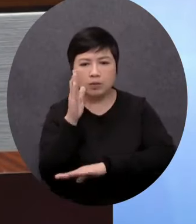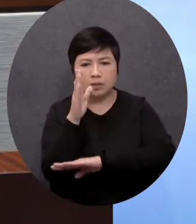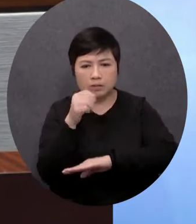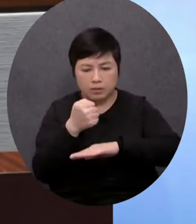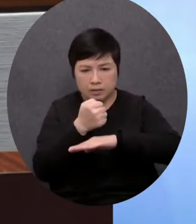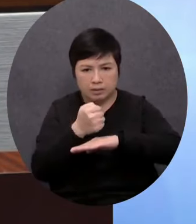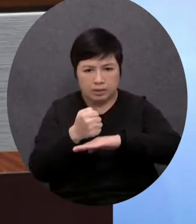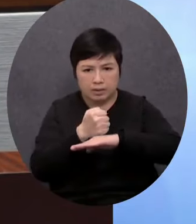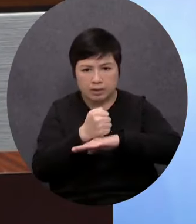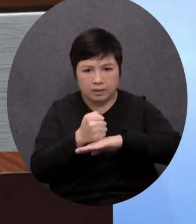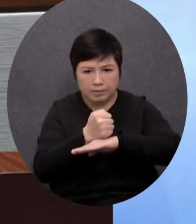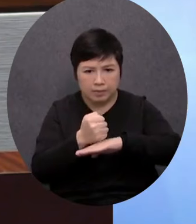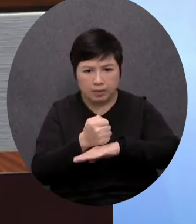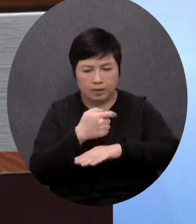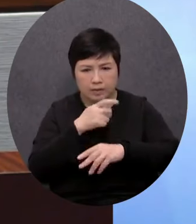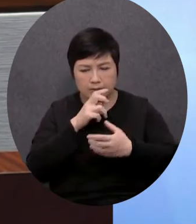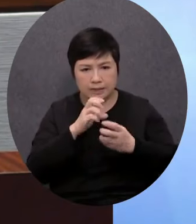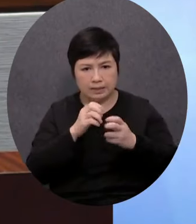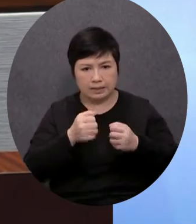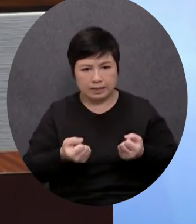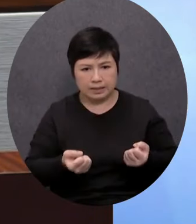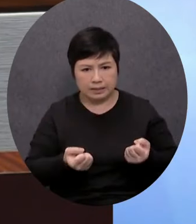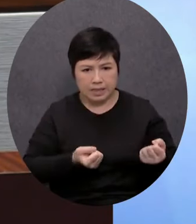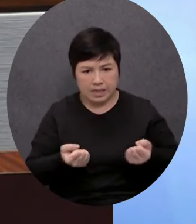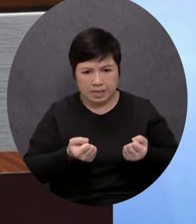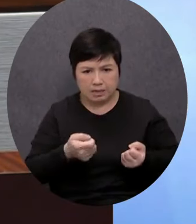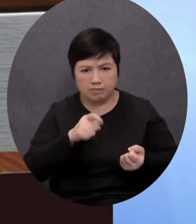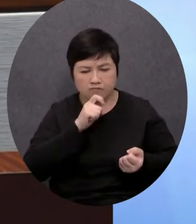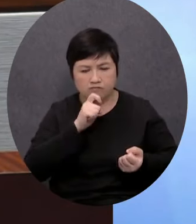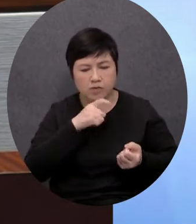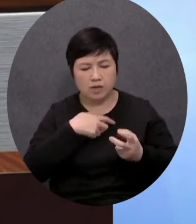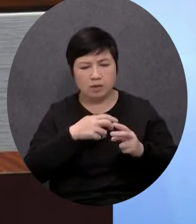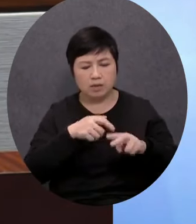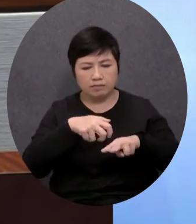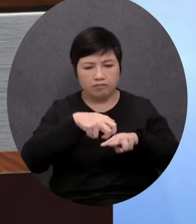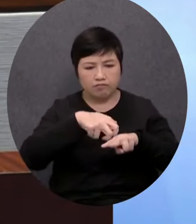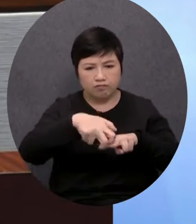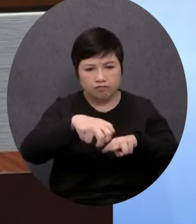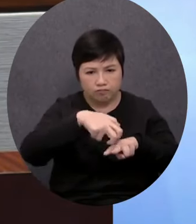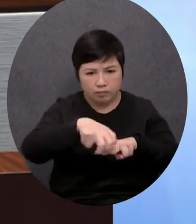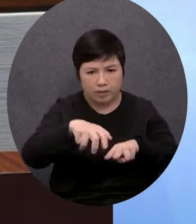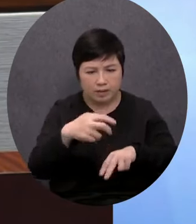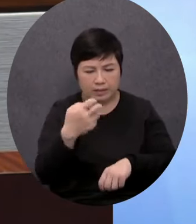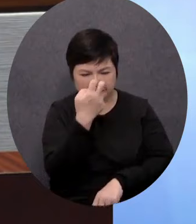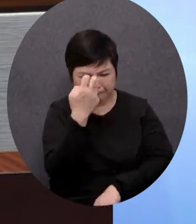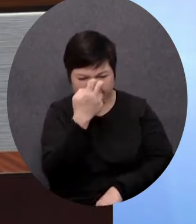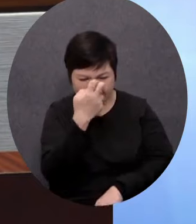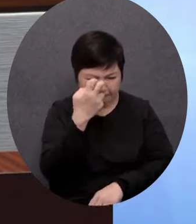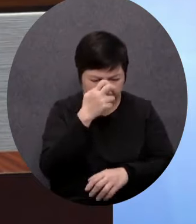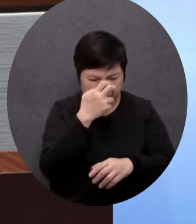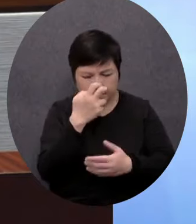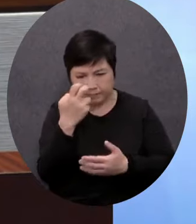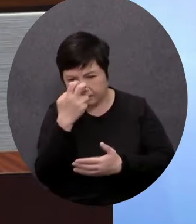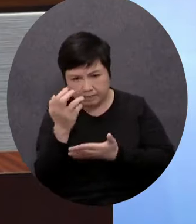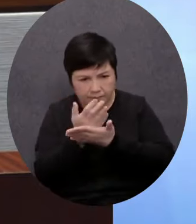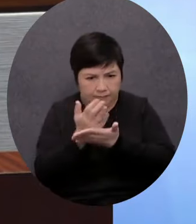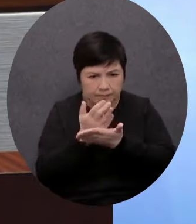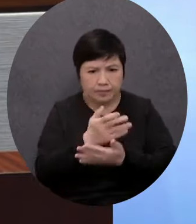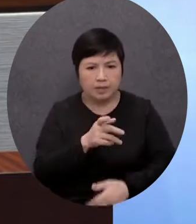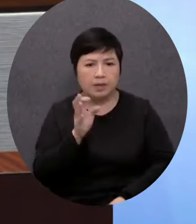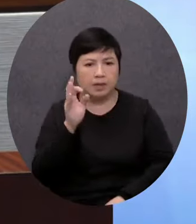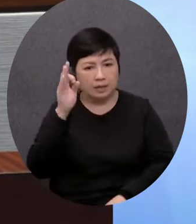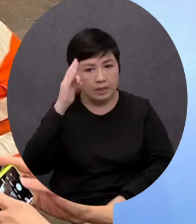探測車咧係進行嗰個路軌嗰個檢測嘅。咁我哋都每3日都有目